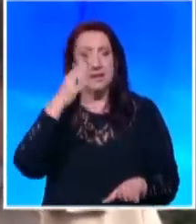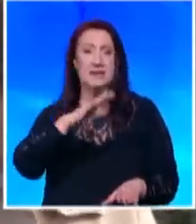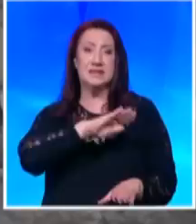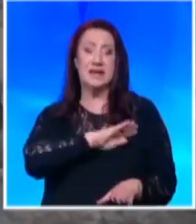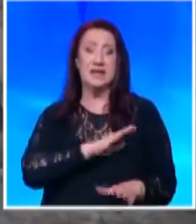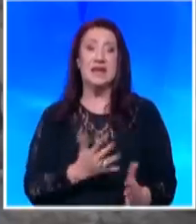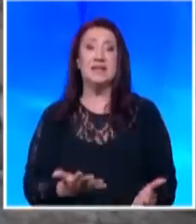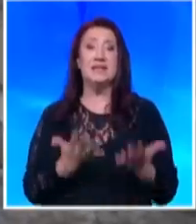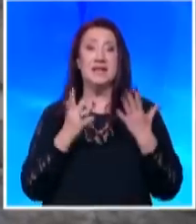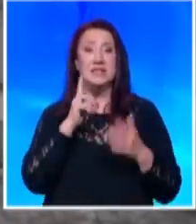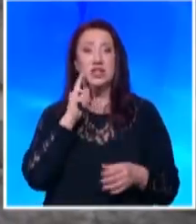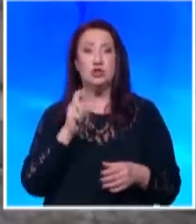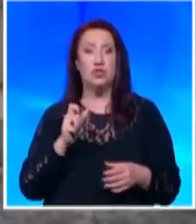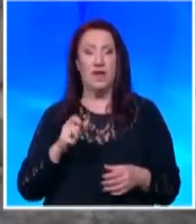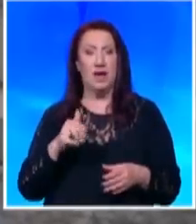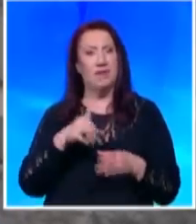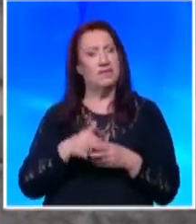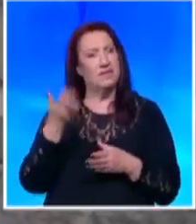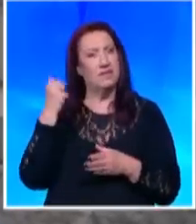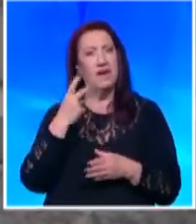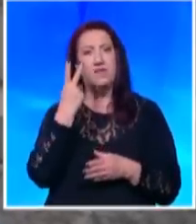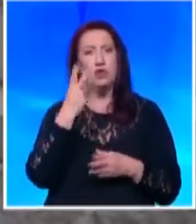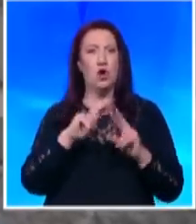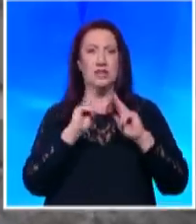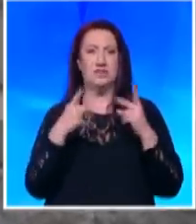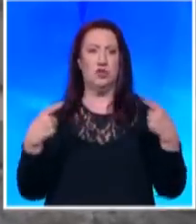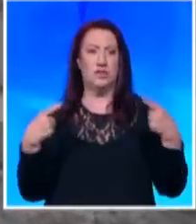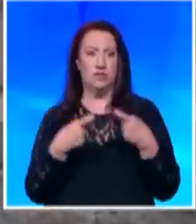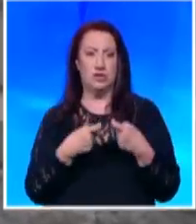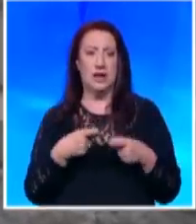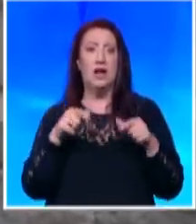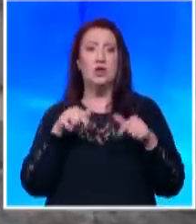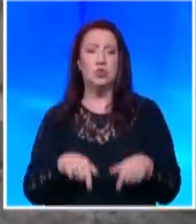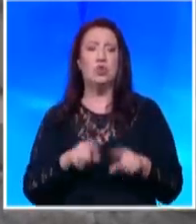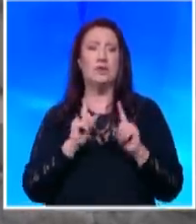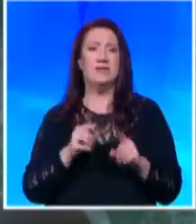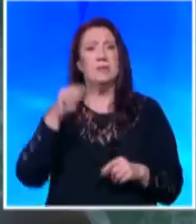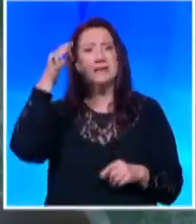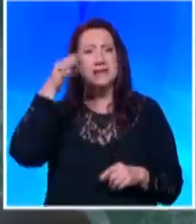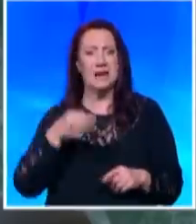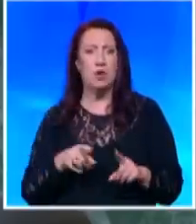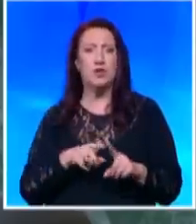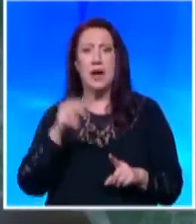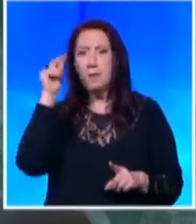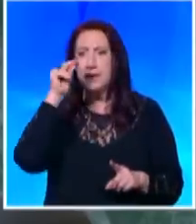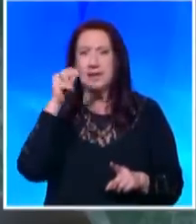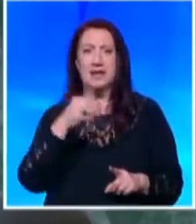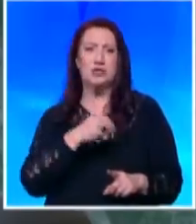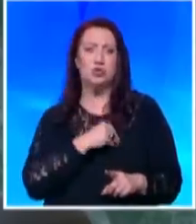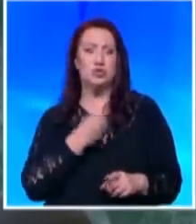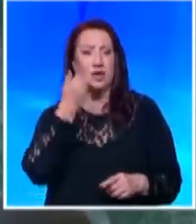във войната. Не искаме да е български паметник. Тук трябва да има церемония, които българите да се чувстват добре. Госпожа Фандъкова не е